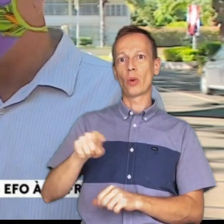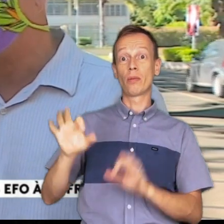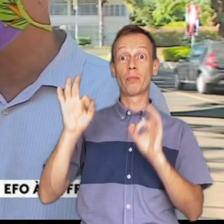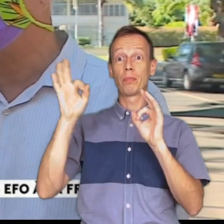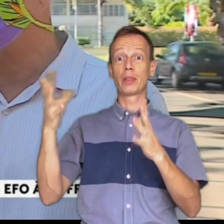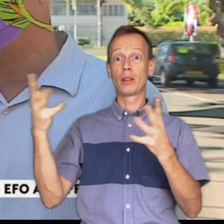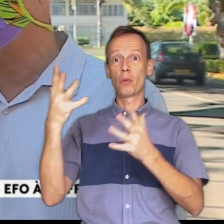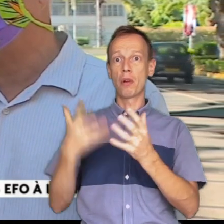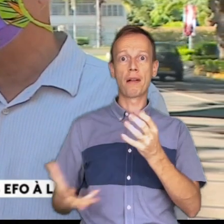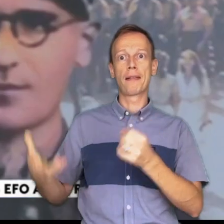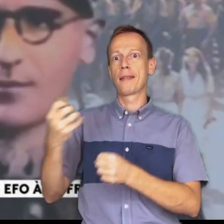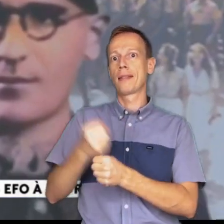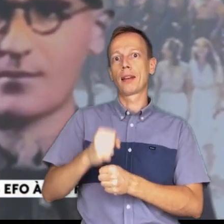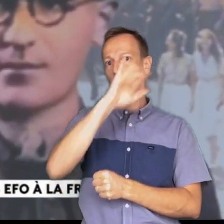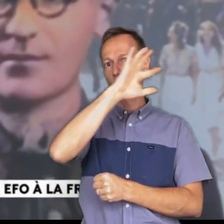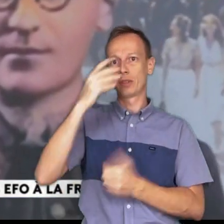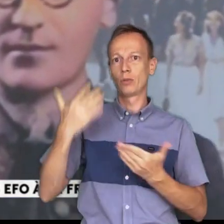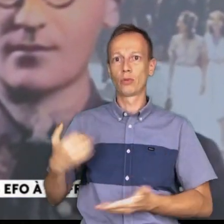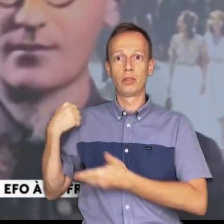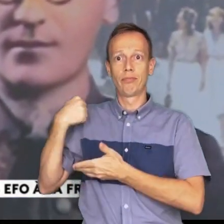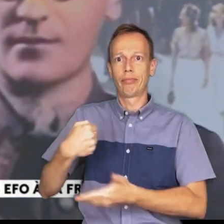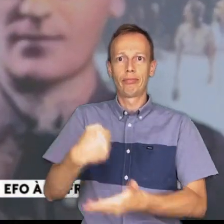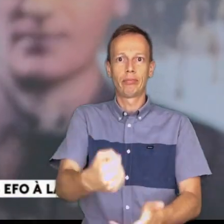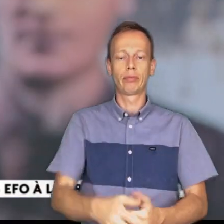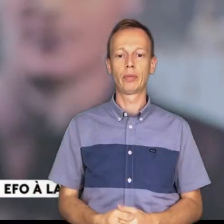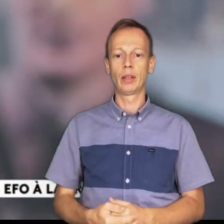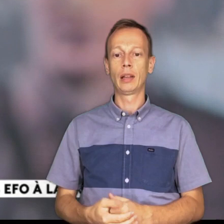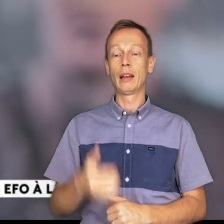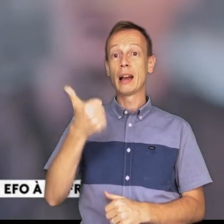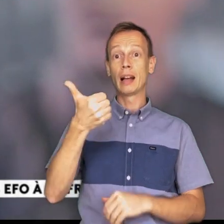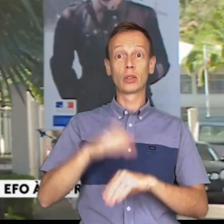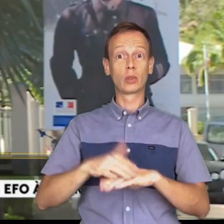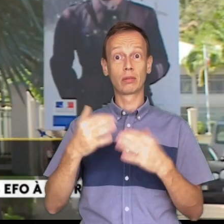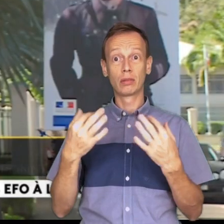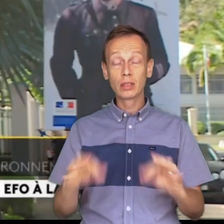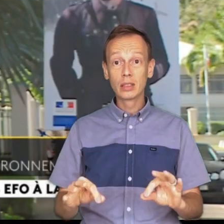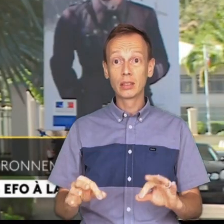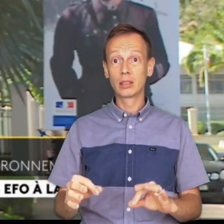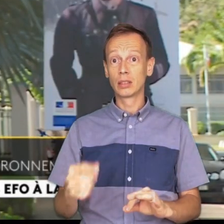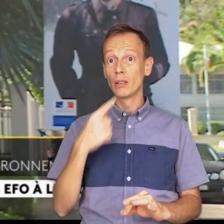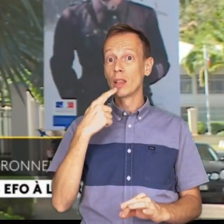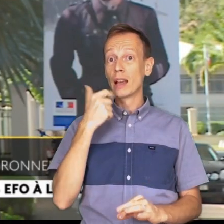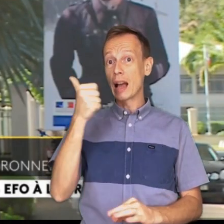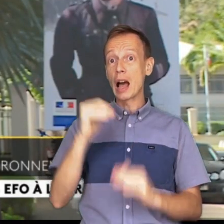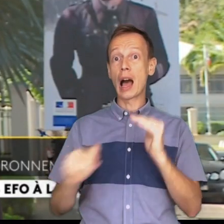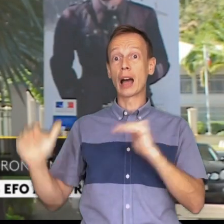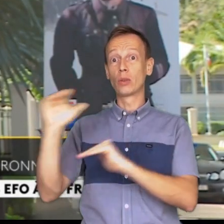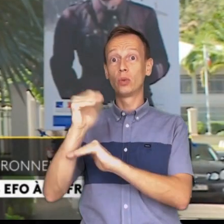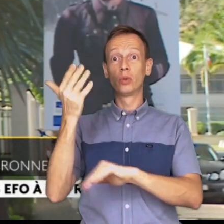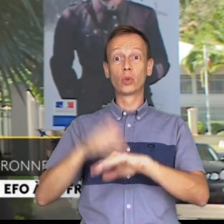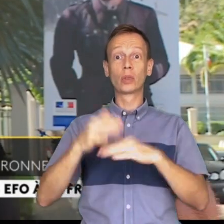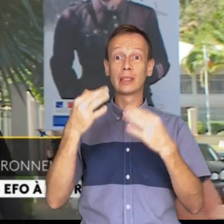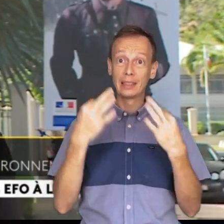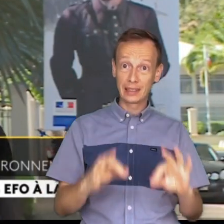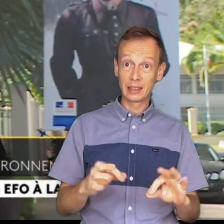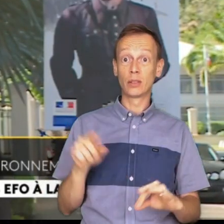pères fondateurs donc, de la Polynésie d'aujourd'hui. 1 sur 10, vous vous rendez compte ce que ça représente? Un adulte sur 10